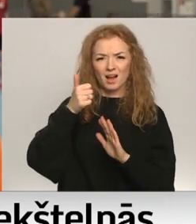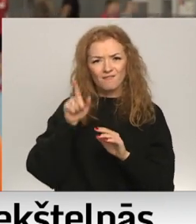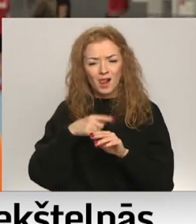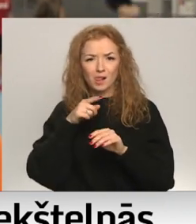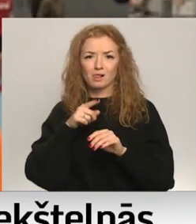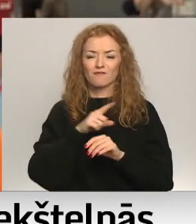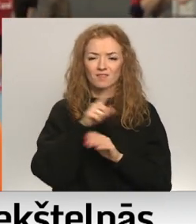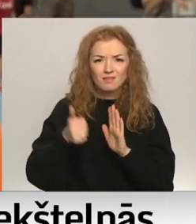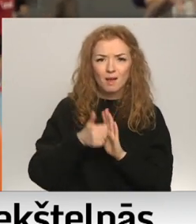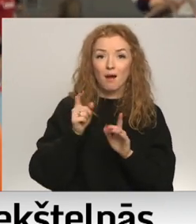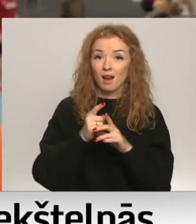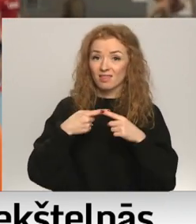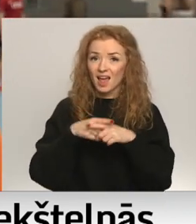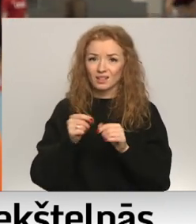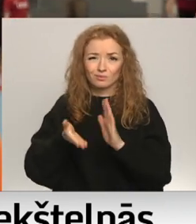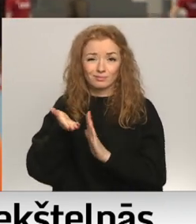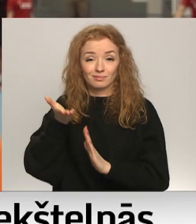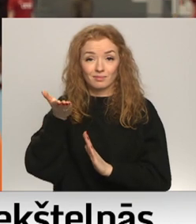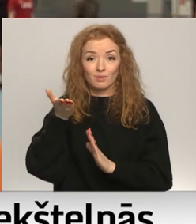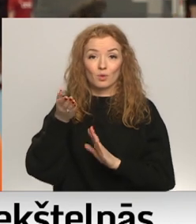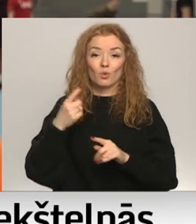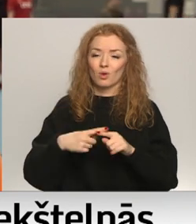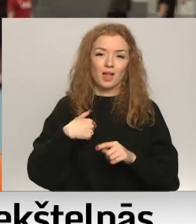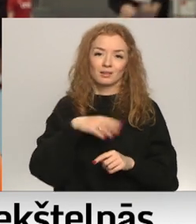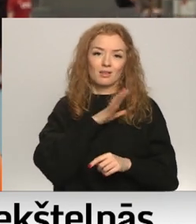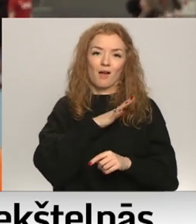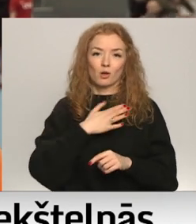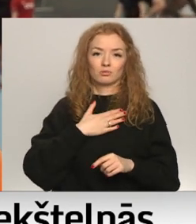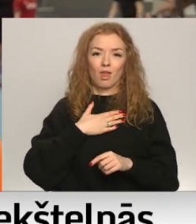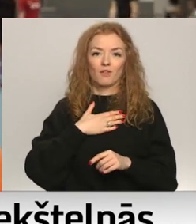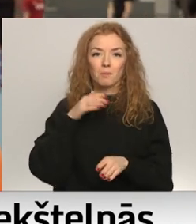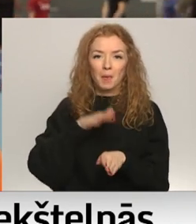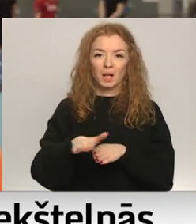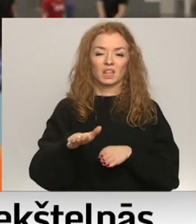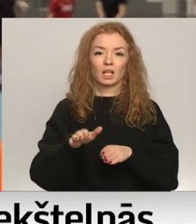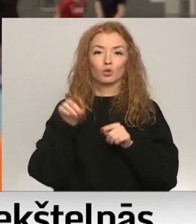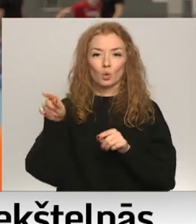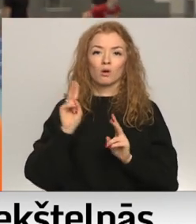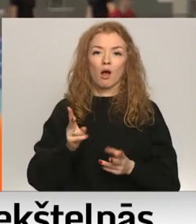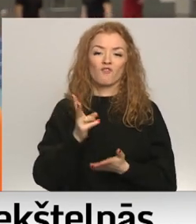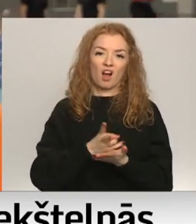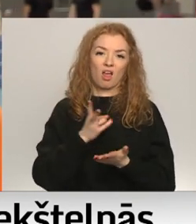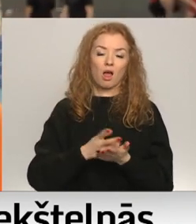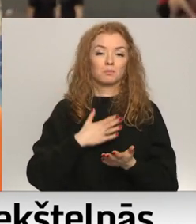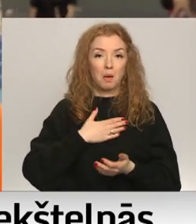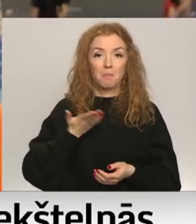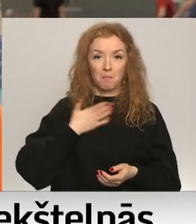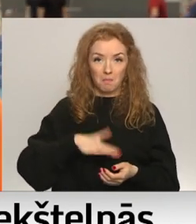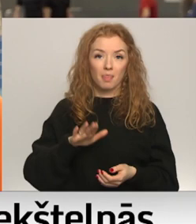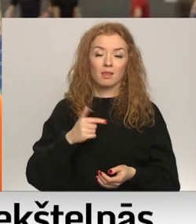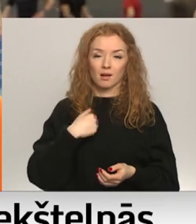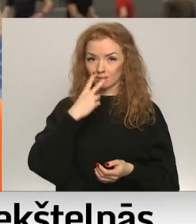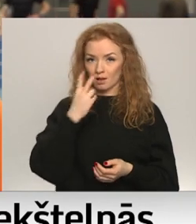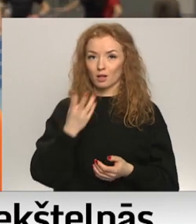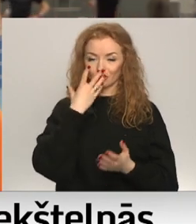labāki visas arī tehniskas jomas. Un, es nevaru sev realizēt tur arī tā, kā vieglatlētikai. Man patīk, ka es redzu